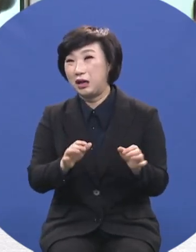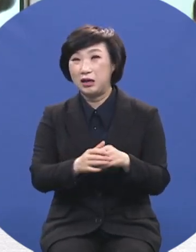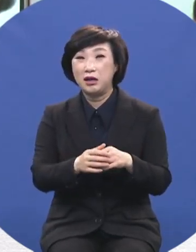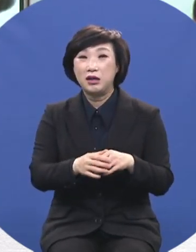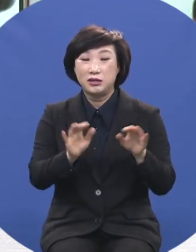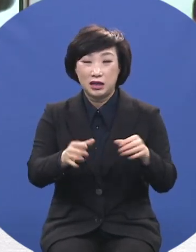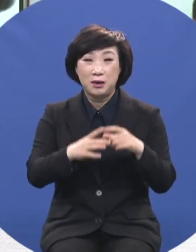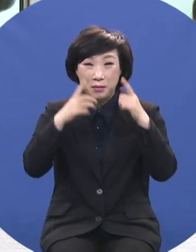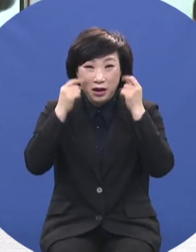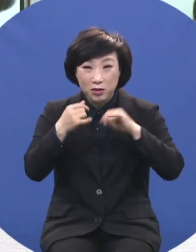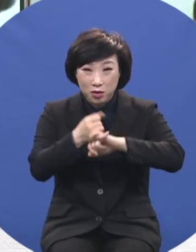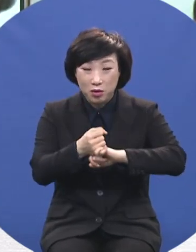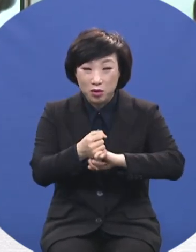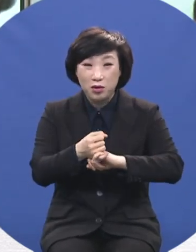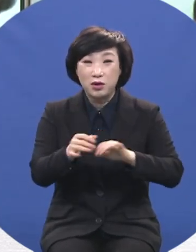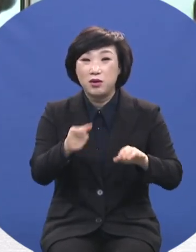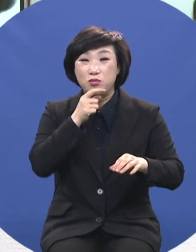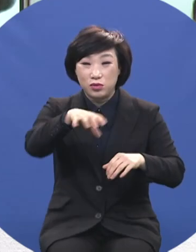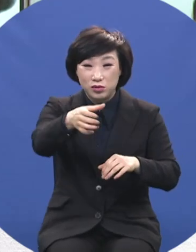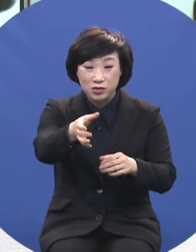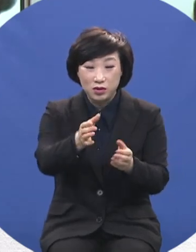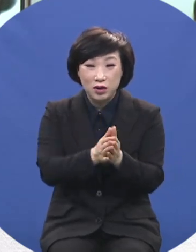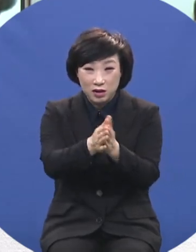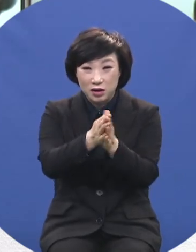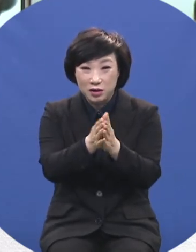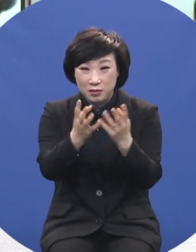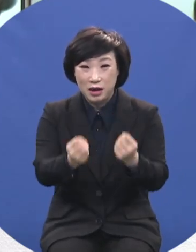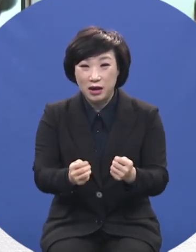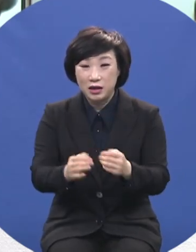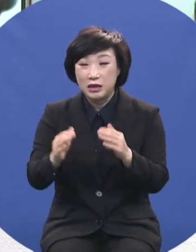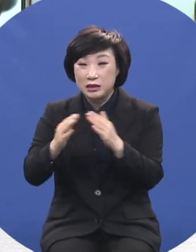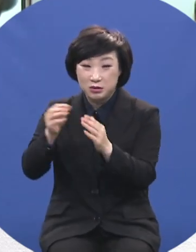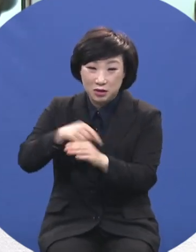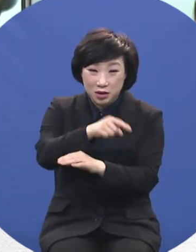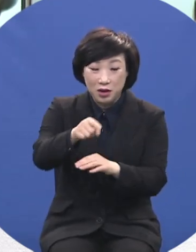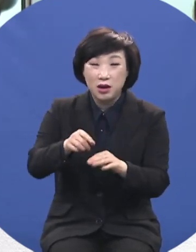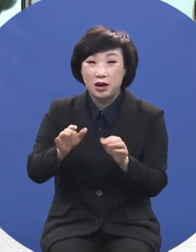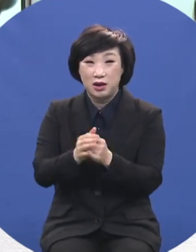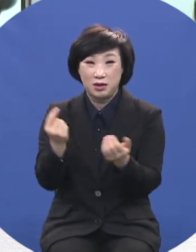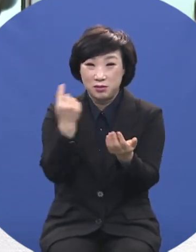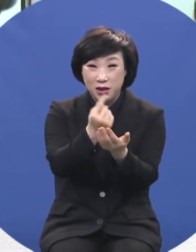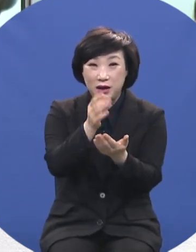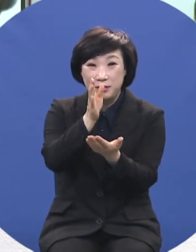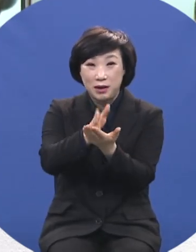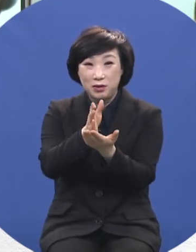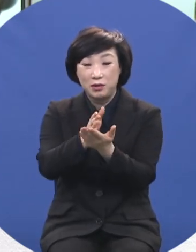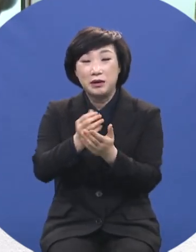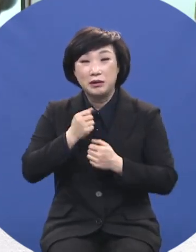꼭 쓰고 외출 모임 삼가하고 안전거리 잘 지켜서 코로나 잘